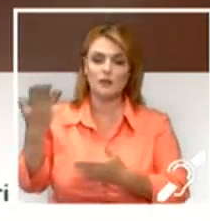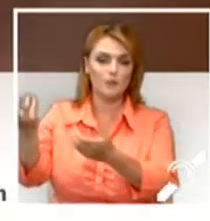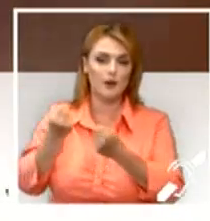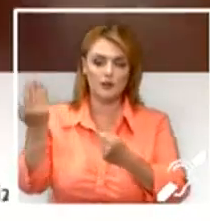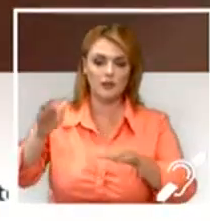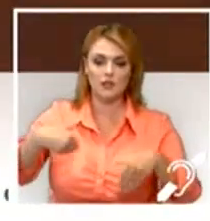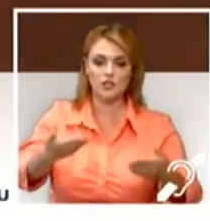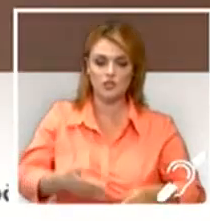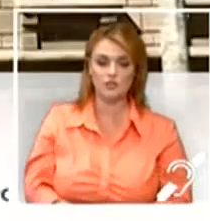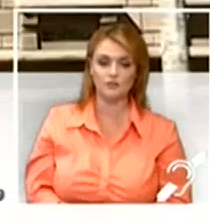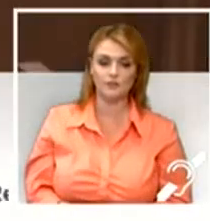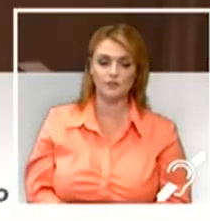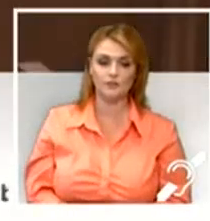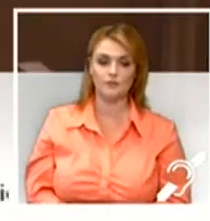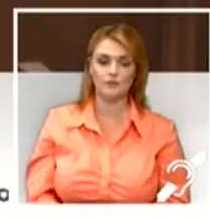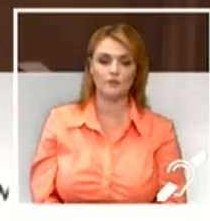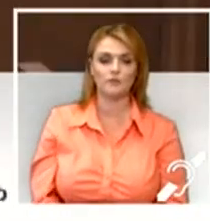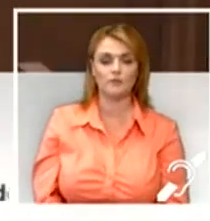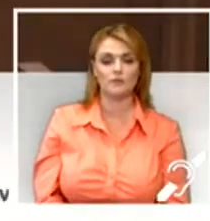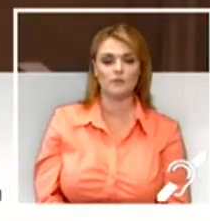s-au pronunțat împotrivă.